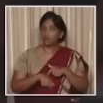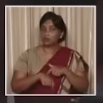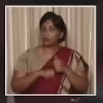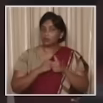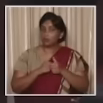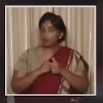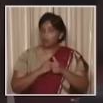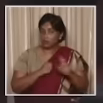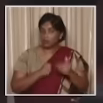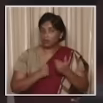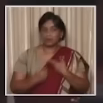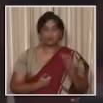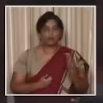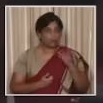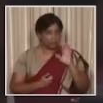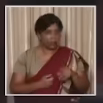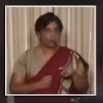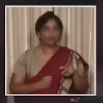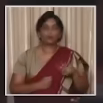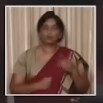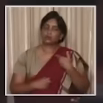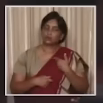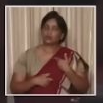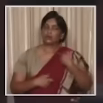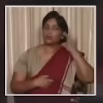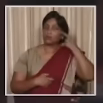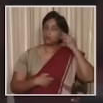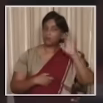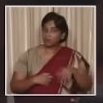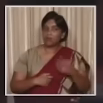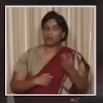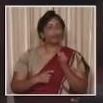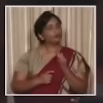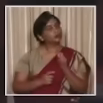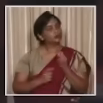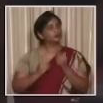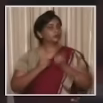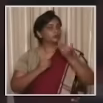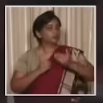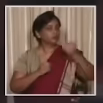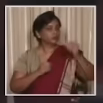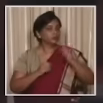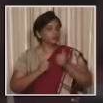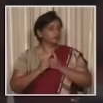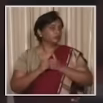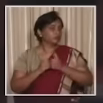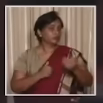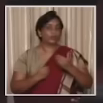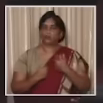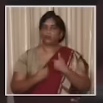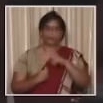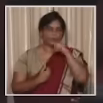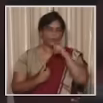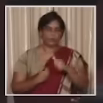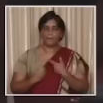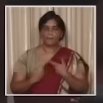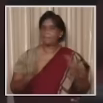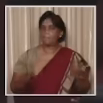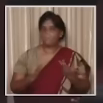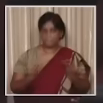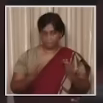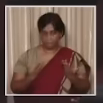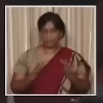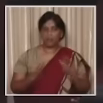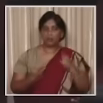කර ගැනීමට නොහැකි වුණා නම් අපි බලාපොරොත්තු වෙන ආර්ථිකයේ ඉදිරි ගමන ගමන් කරන්න අපිට කිසිසේත්ම හැකියාවක් ලැබෙන්නේ